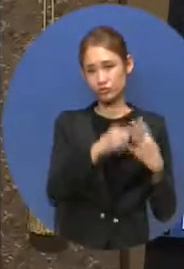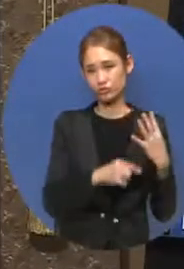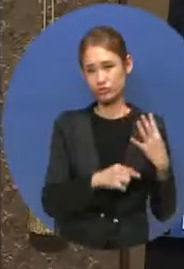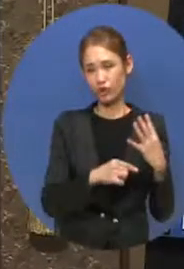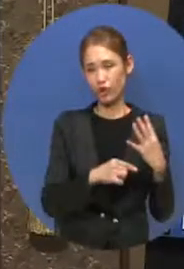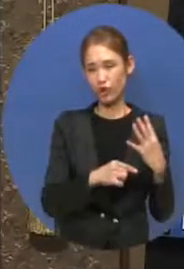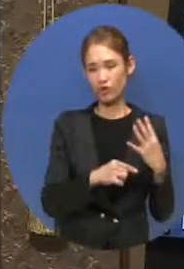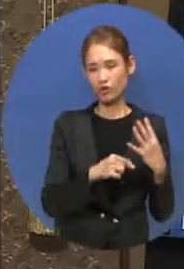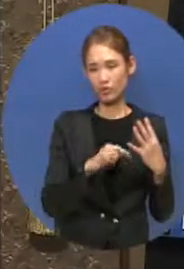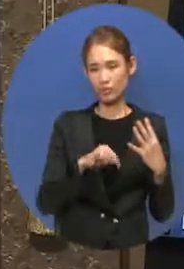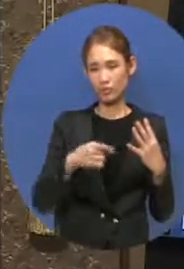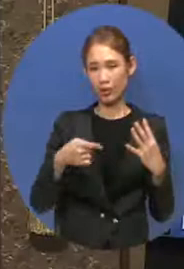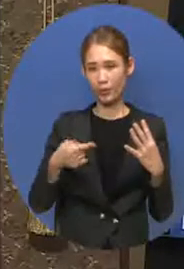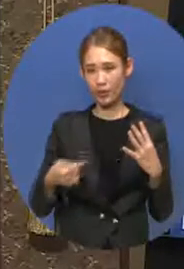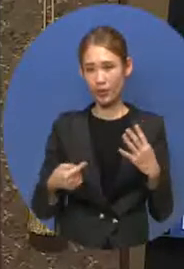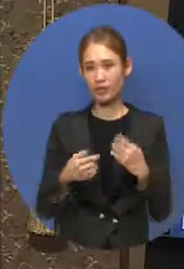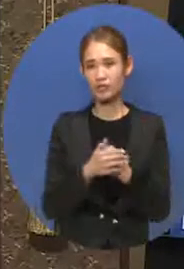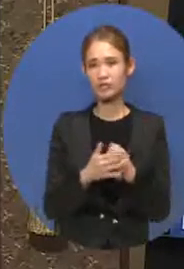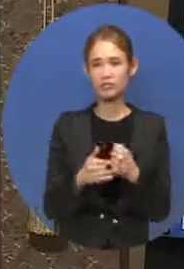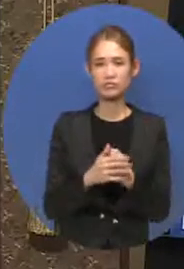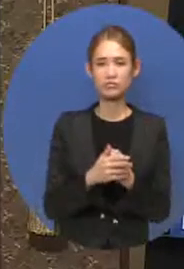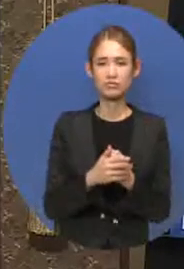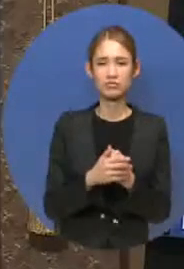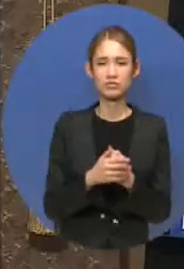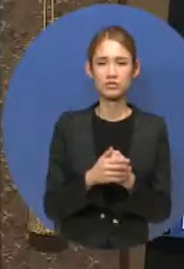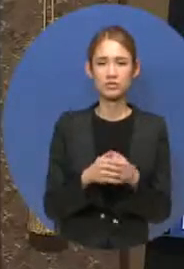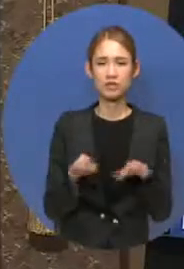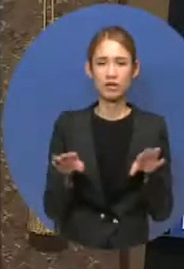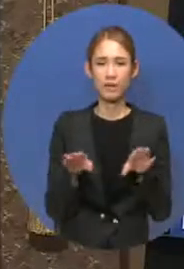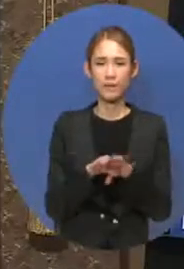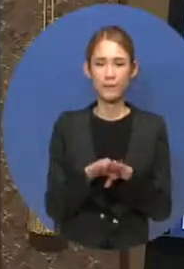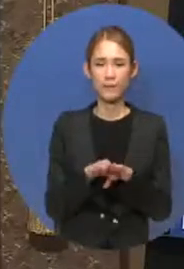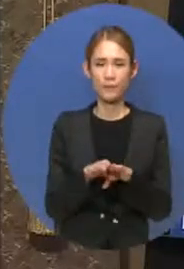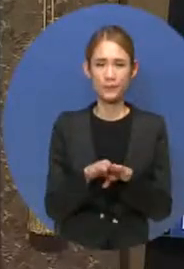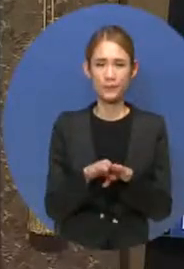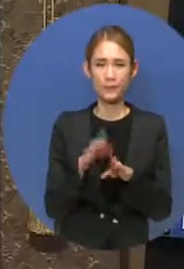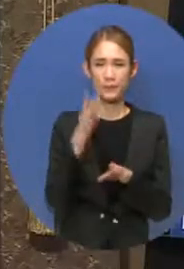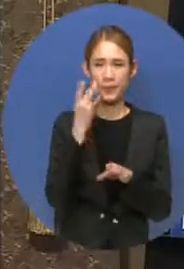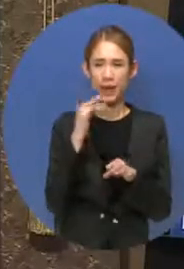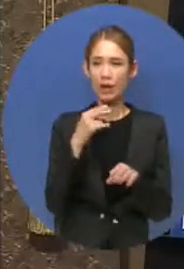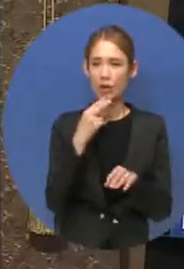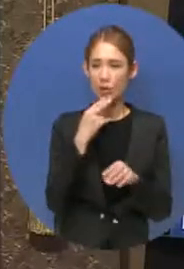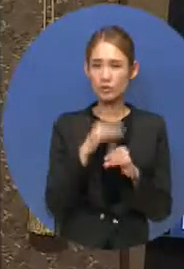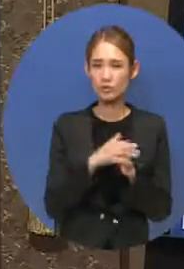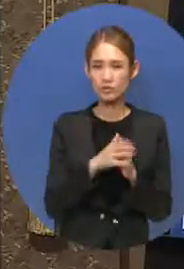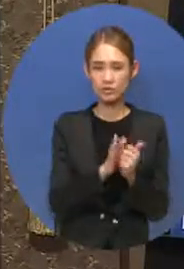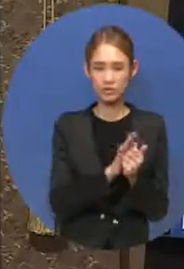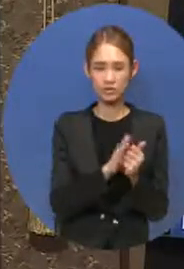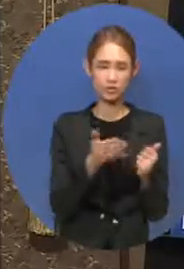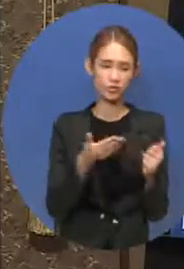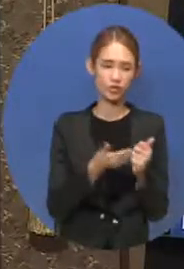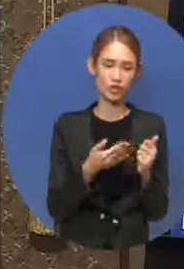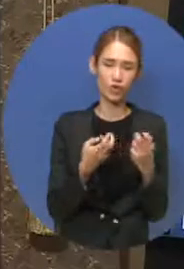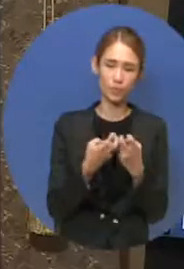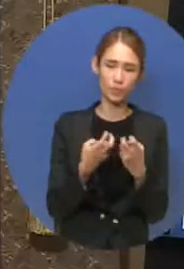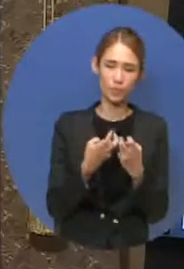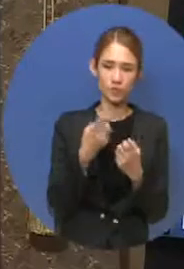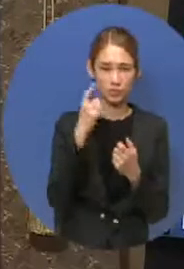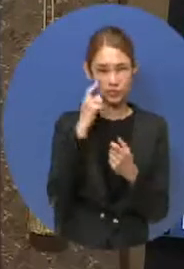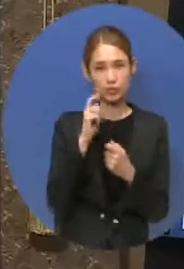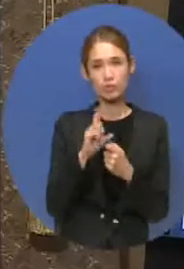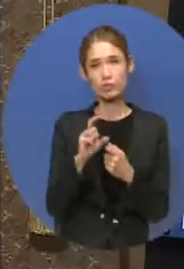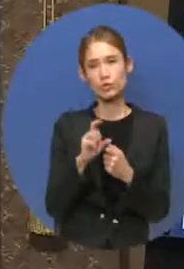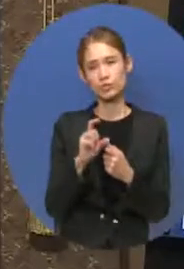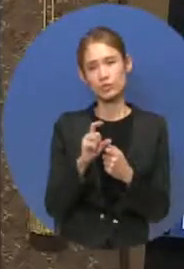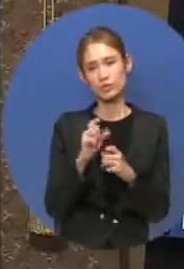밀리신다거나. 그래서 어떻게 하면 그러면 정말 단절 없이 누락 없이 복지 서비스를 제공해야 될까를